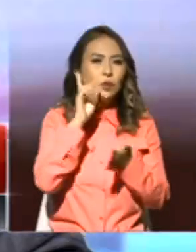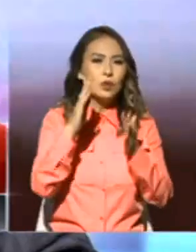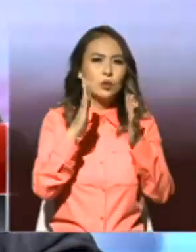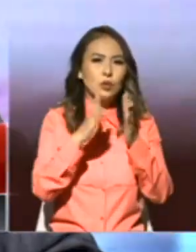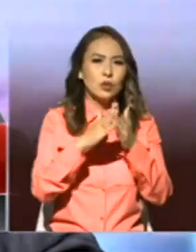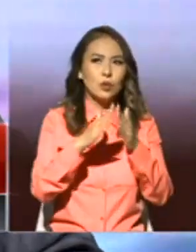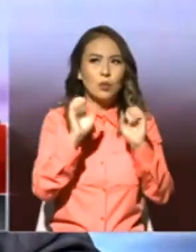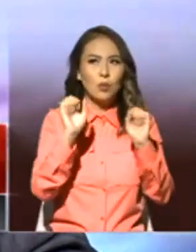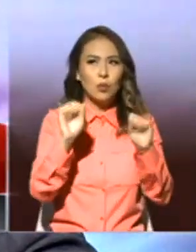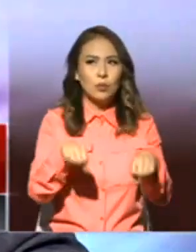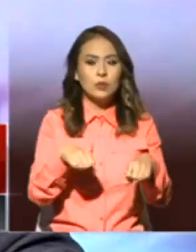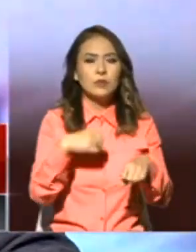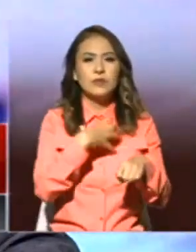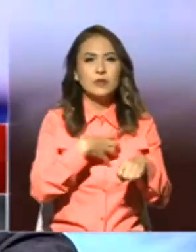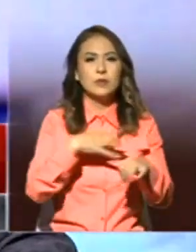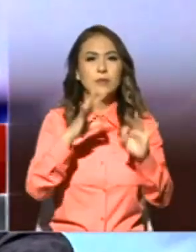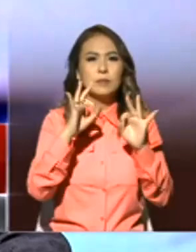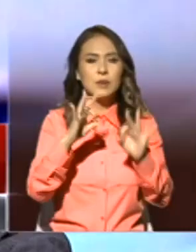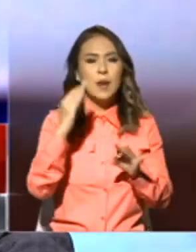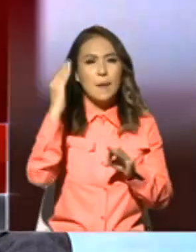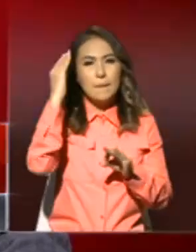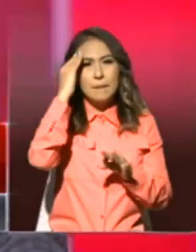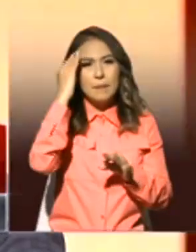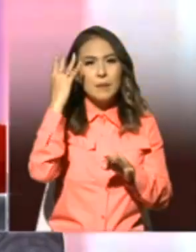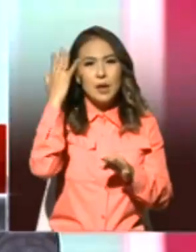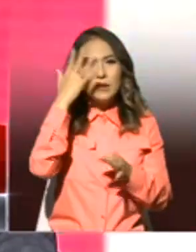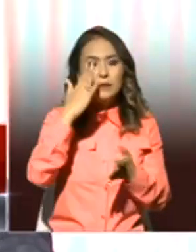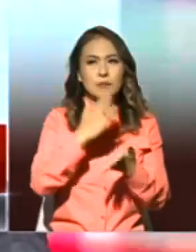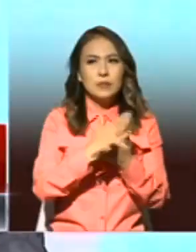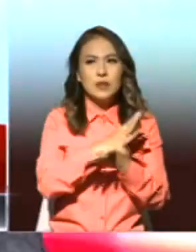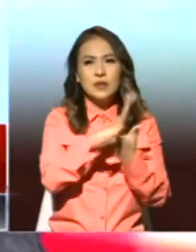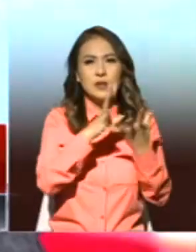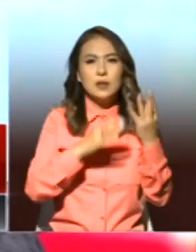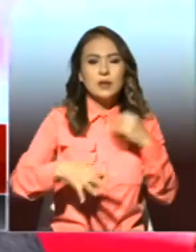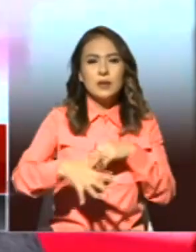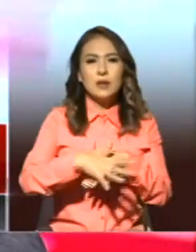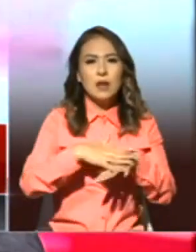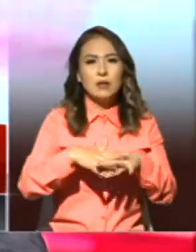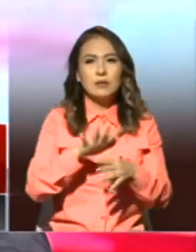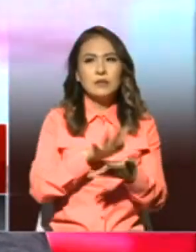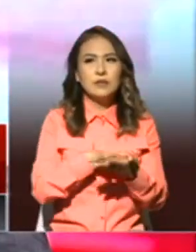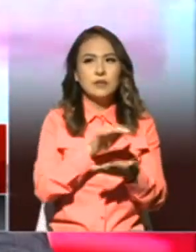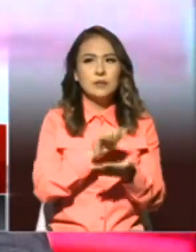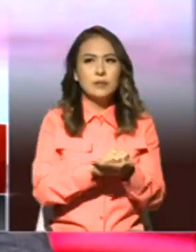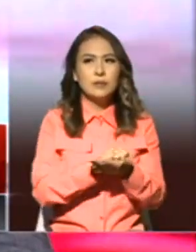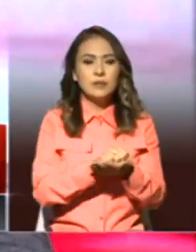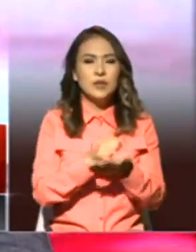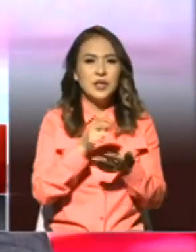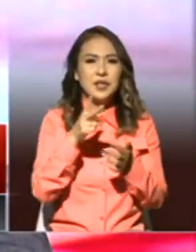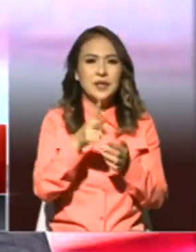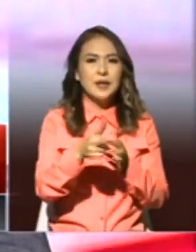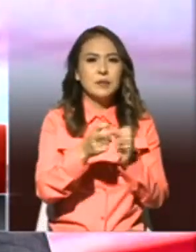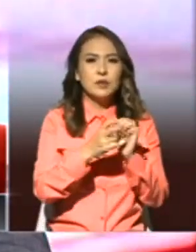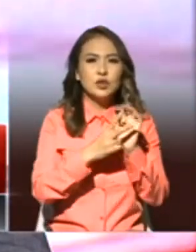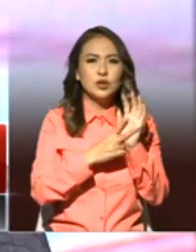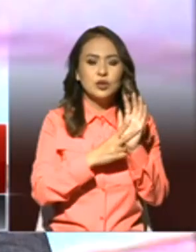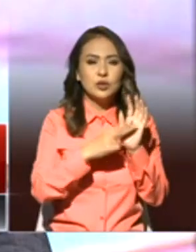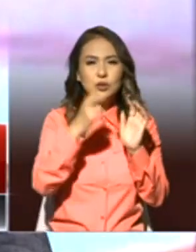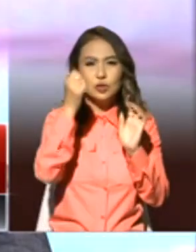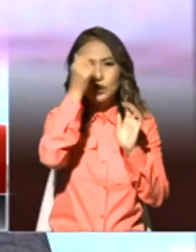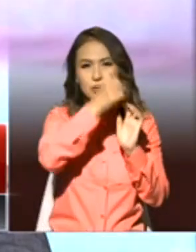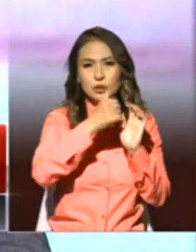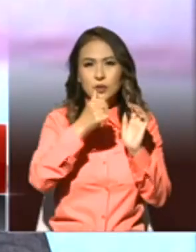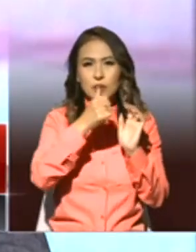баспаналы болсын деген негізі дұрыс ойы бар, мақсаты бар. Бірақ нарықтың бәрін құртты. Қалай құртты? 2017 жылда тура